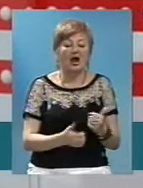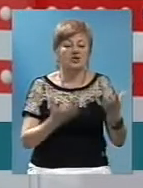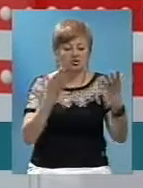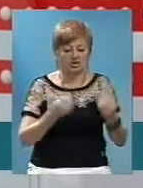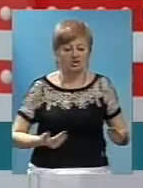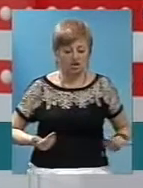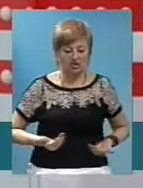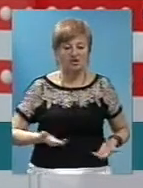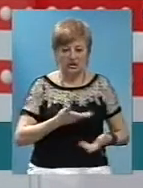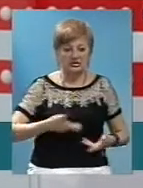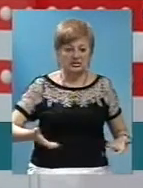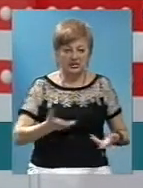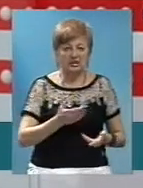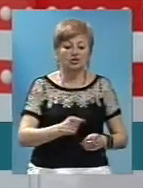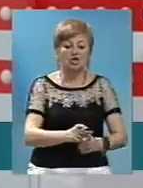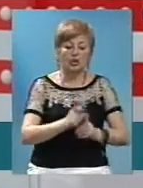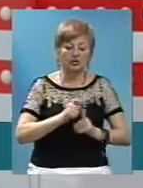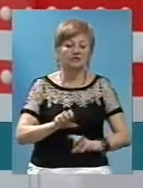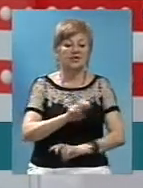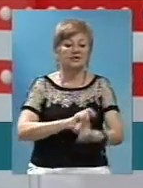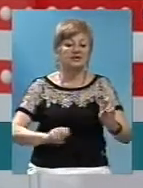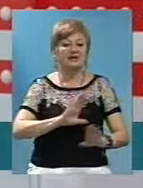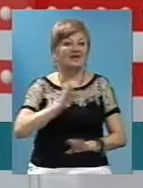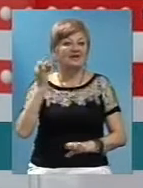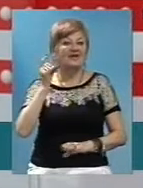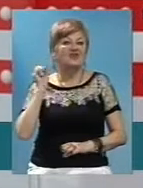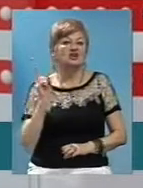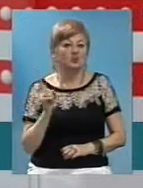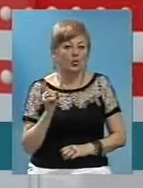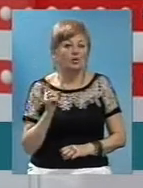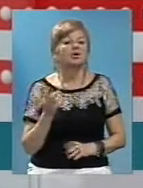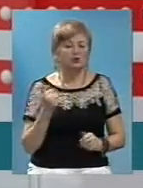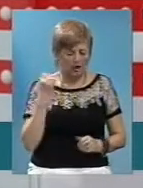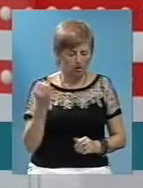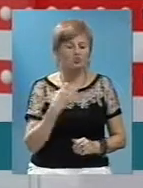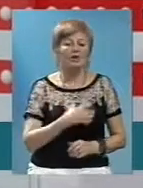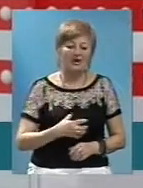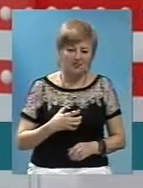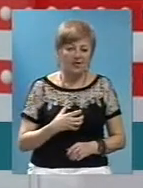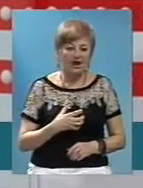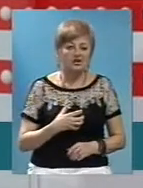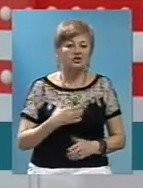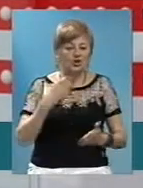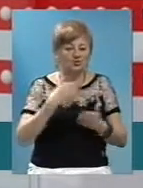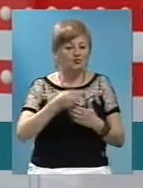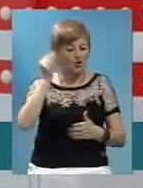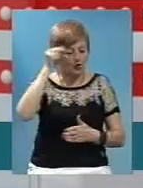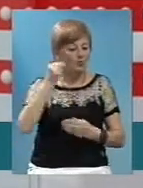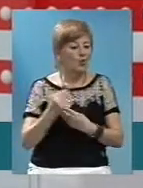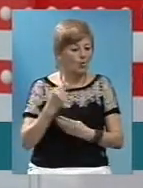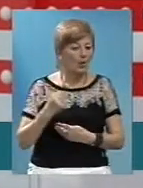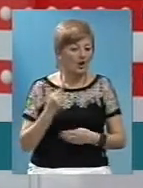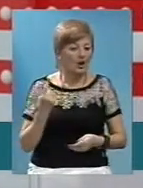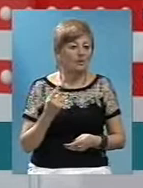життя. І відповідь треба шукати не в історії, хоча історія також важлива своїми уроками, а в